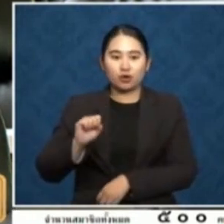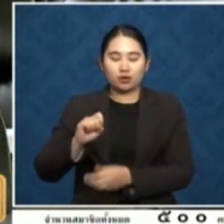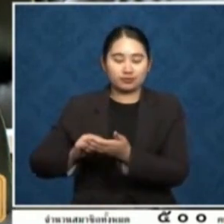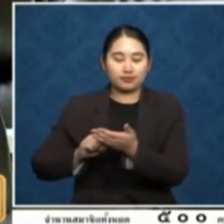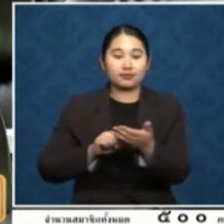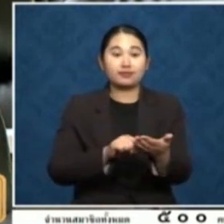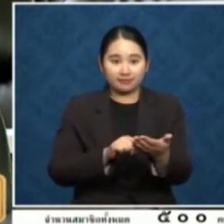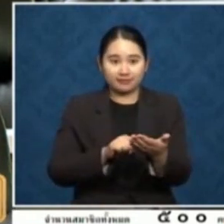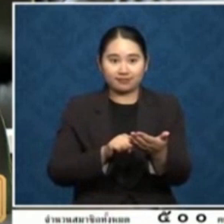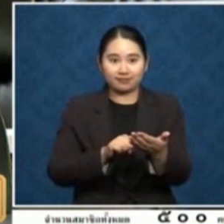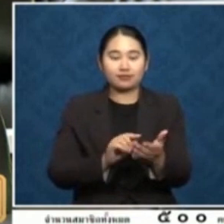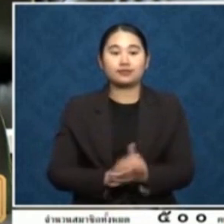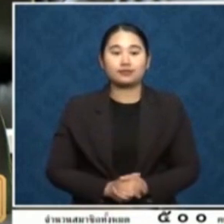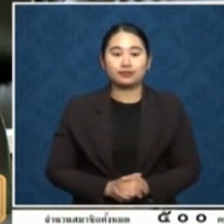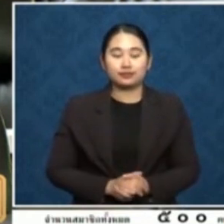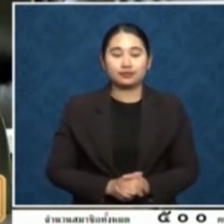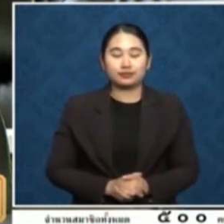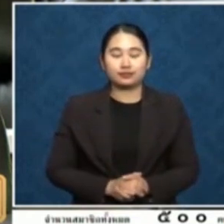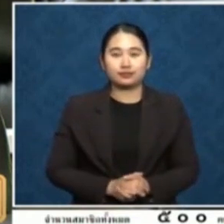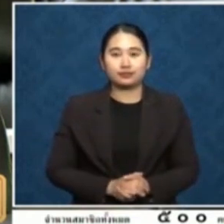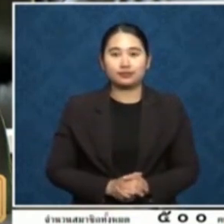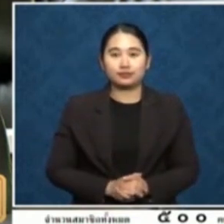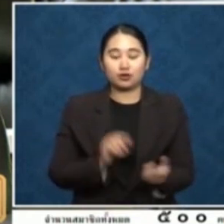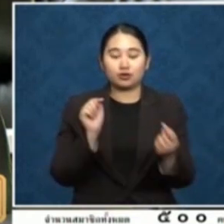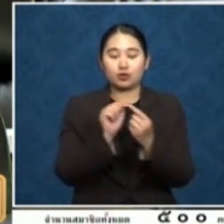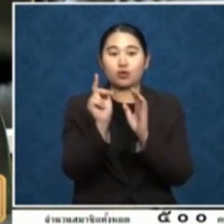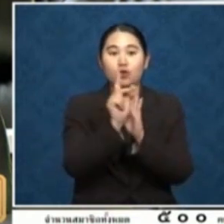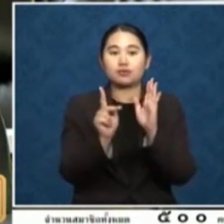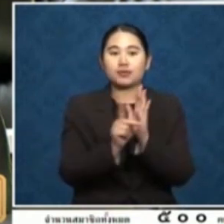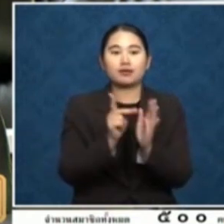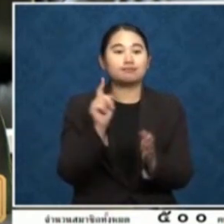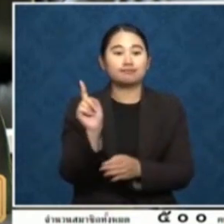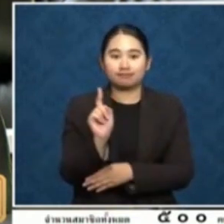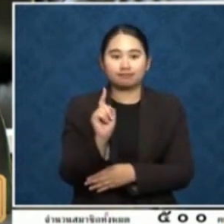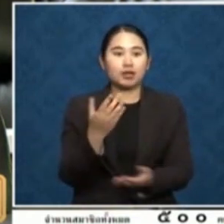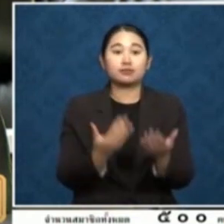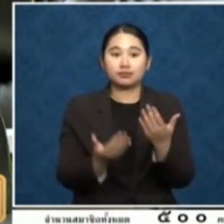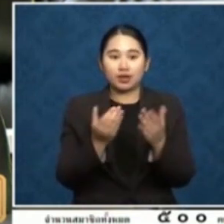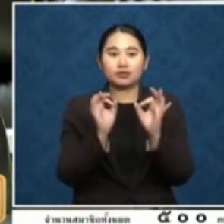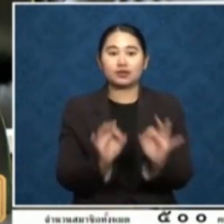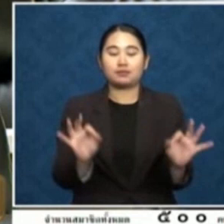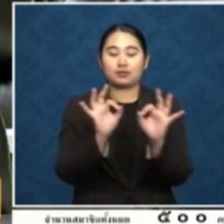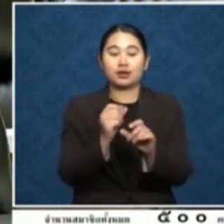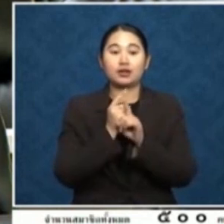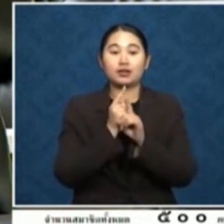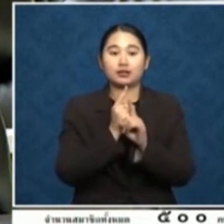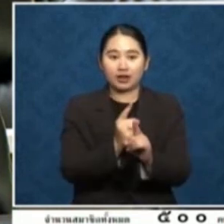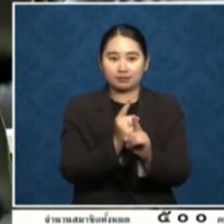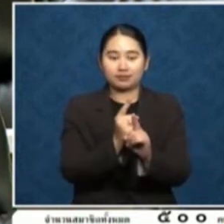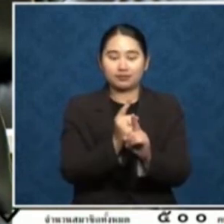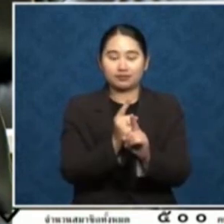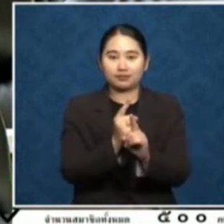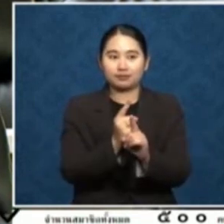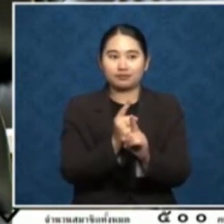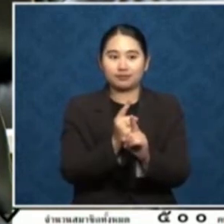ยเพื่อนสมาชิกสภาผู้แทนราษฎรท่านประธานครับการออกกฎหมายใดๆจะต้องเป็นไ